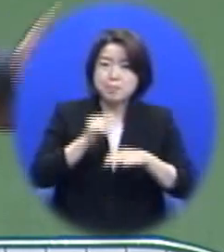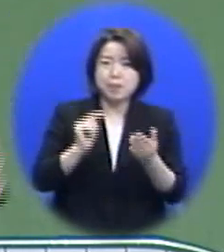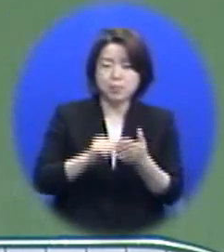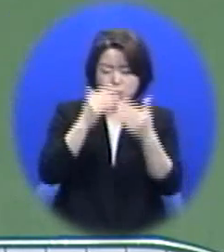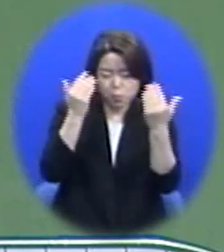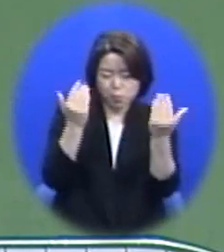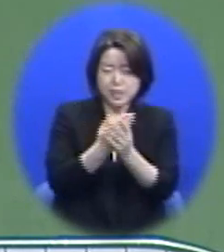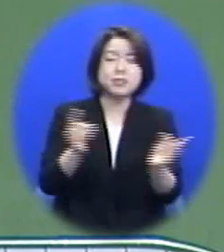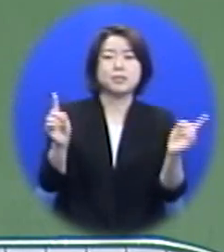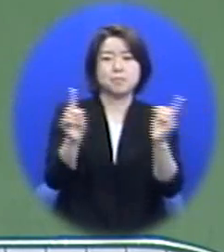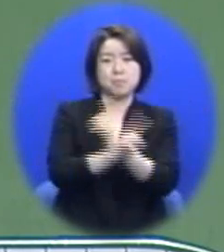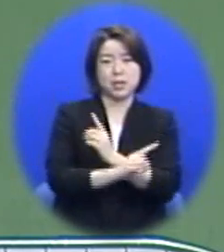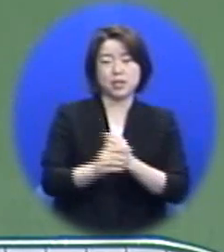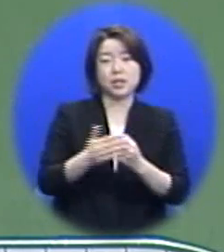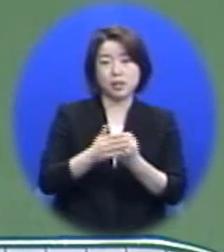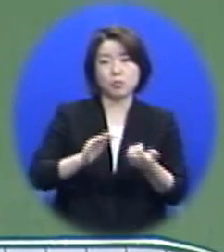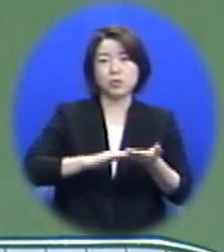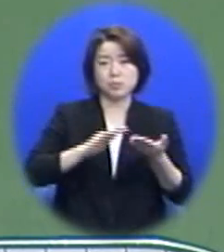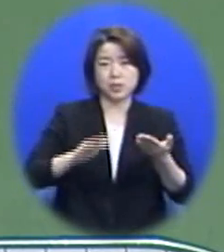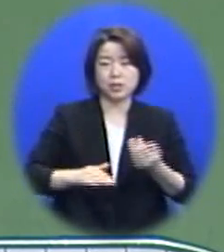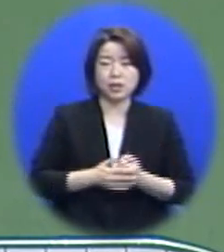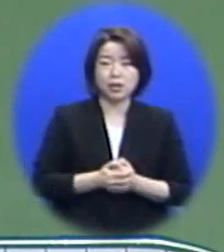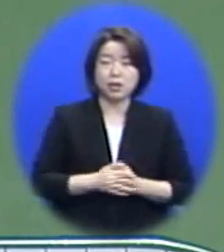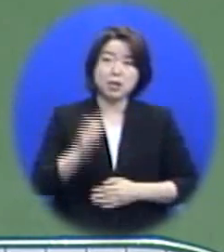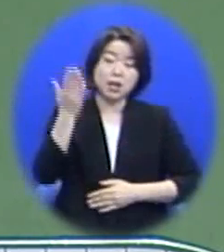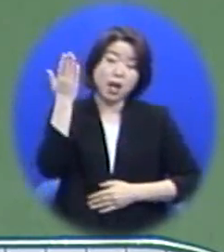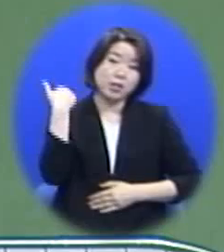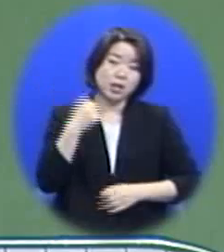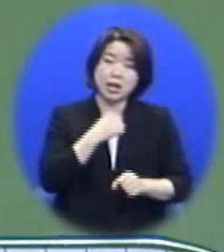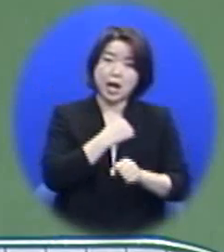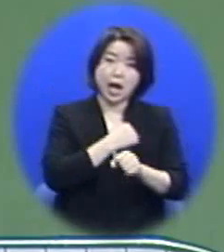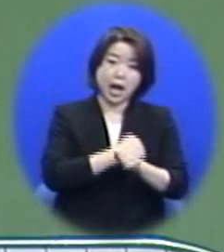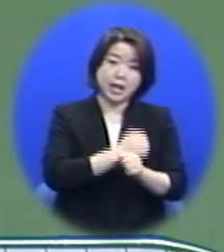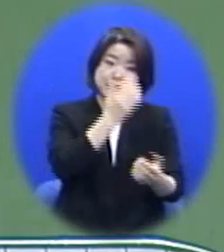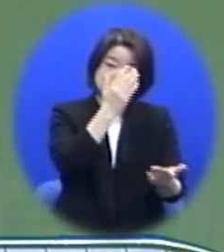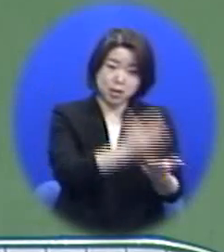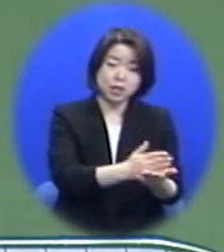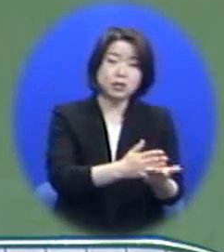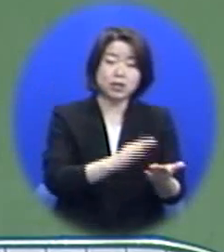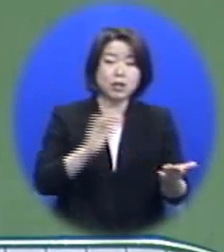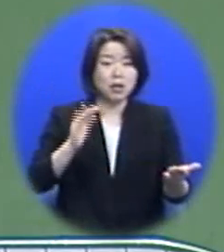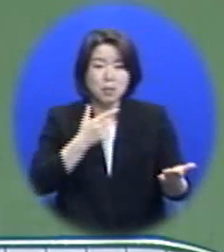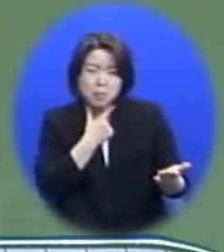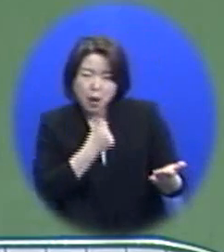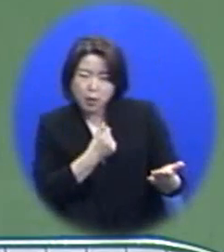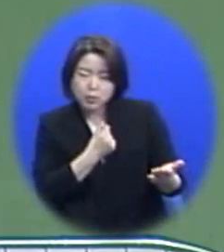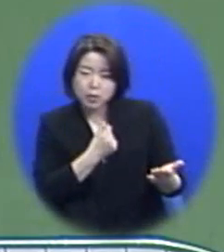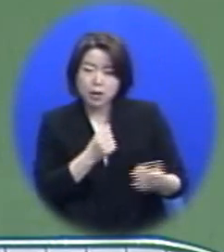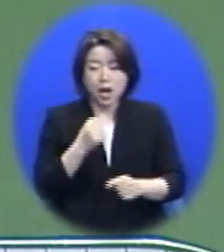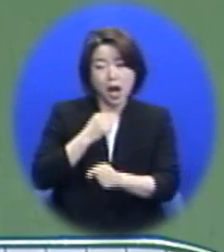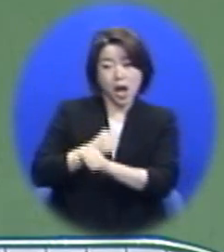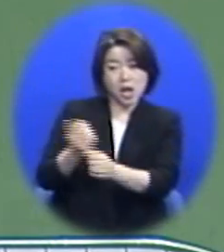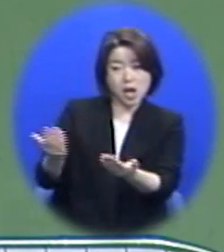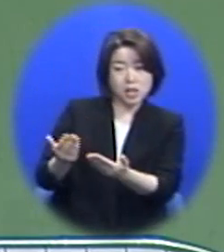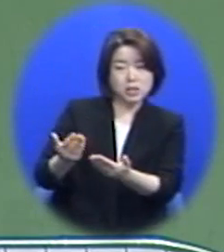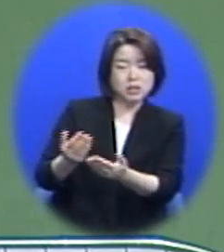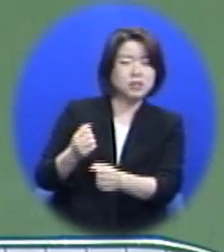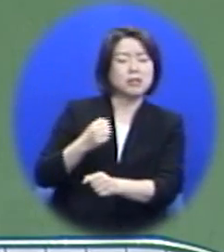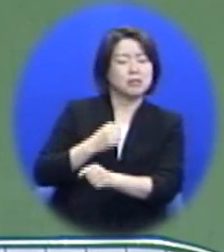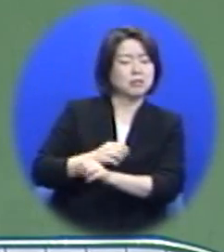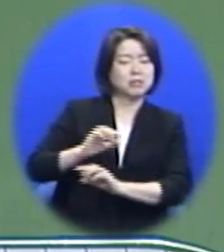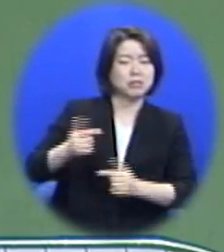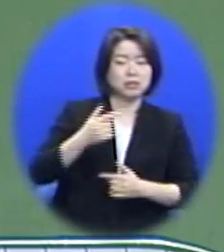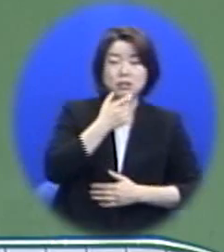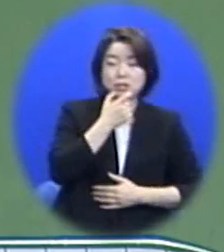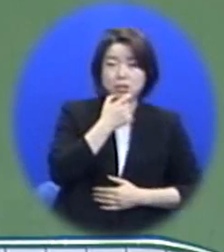바뀌어 버렸습니다 전에는 하지 말아야 될 것이 하고 싶고 해야 될 것은 하기 싫었습니다 우리